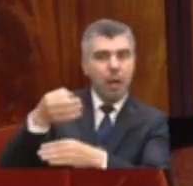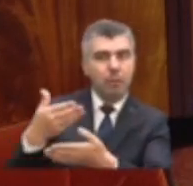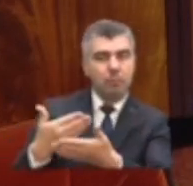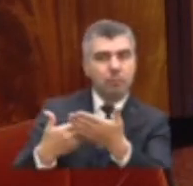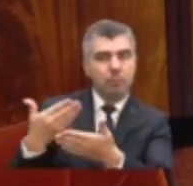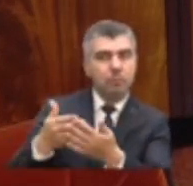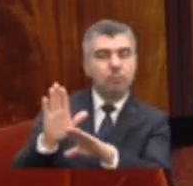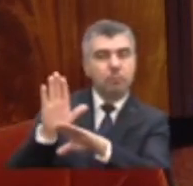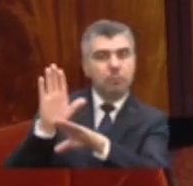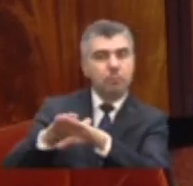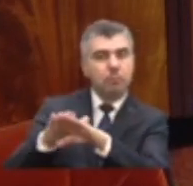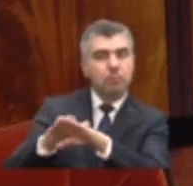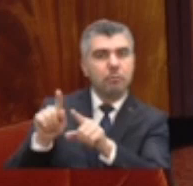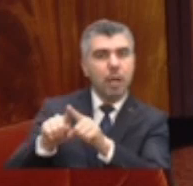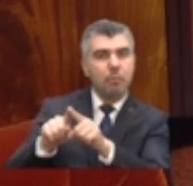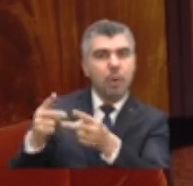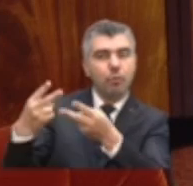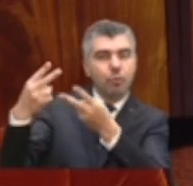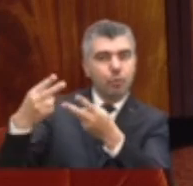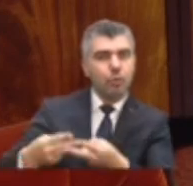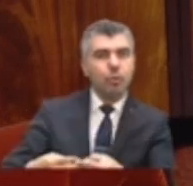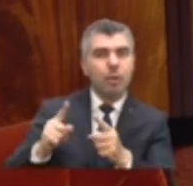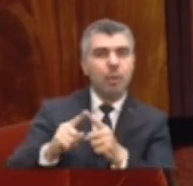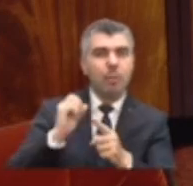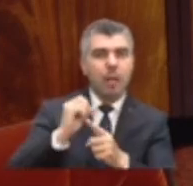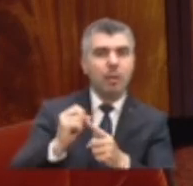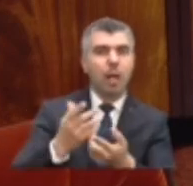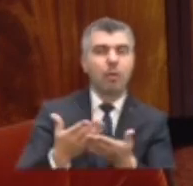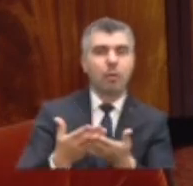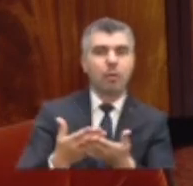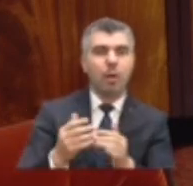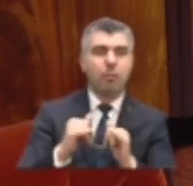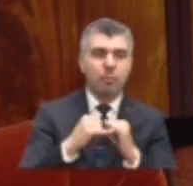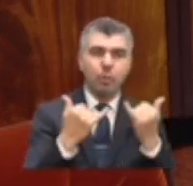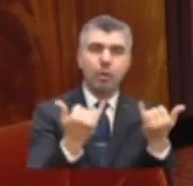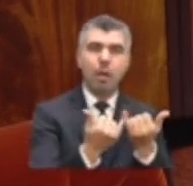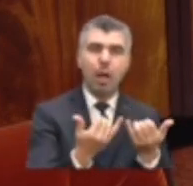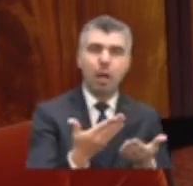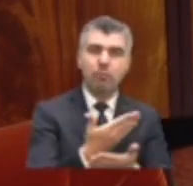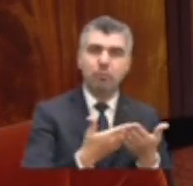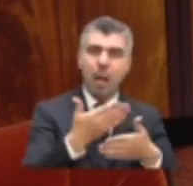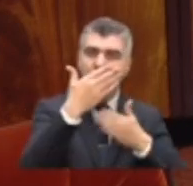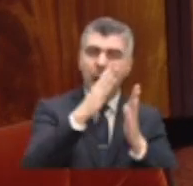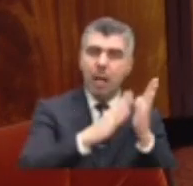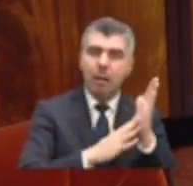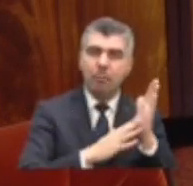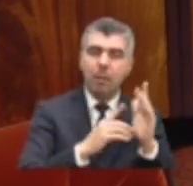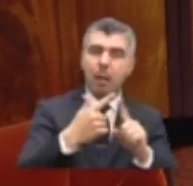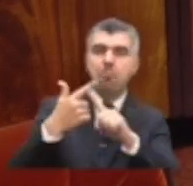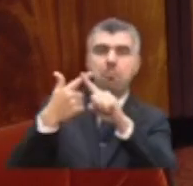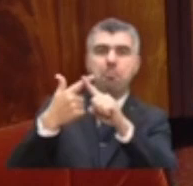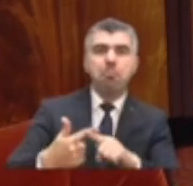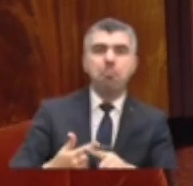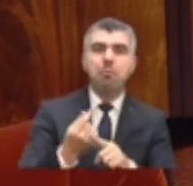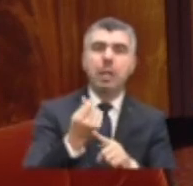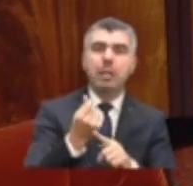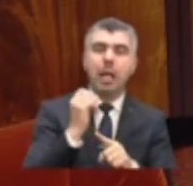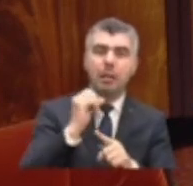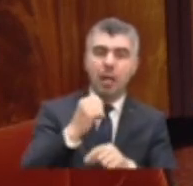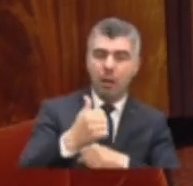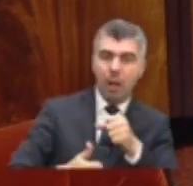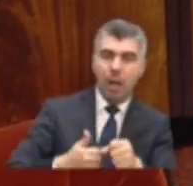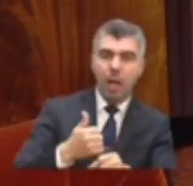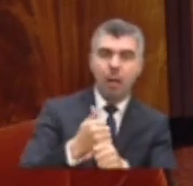استدعاء الممثلين الجالية المغربية في بعض المناسبات، تخصيص اعتمادات مالية لم تتعدى هذه